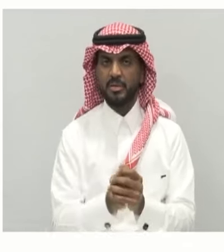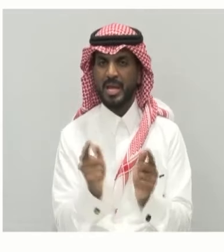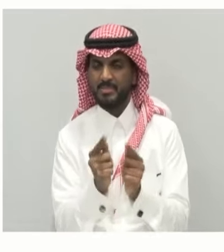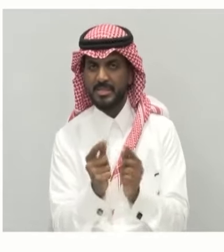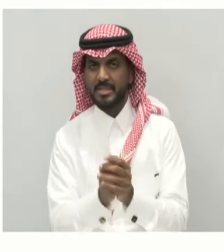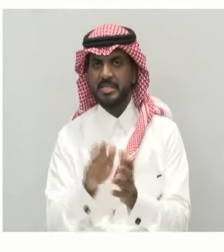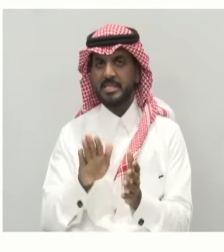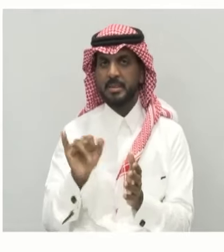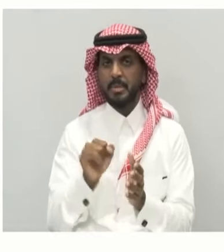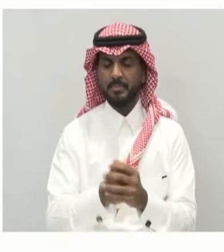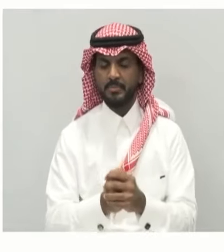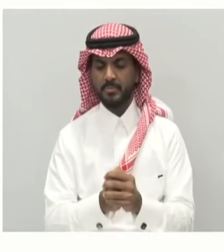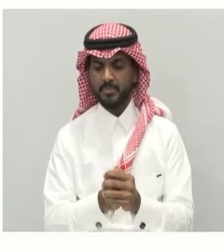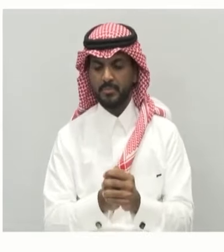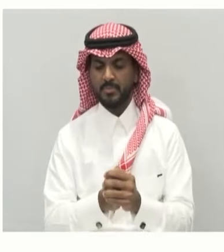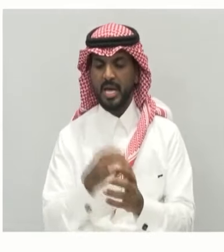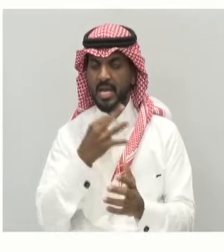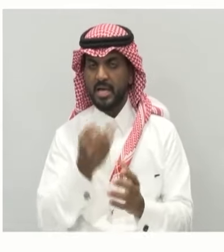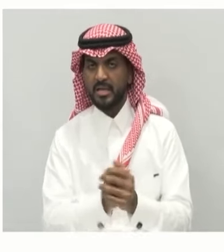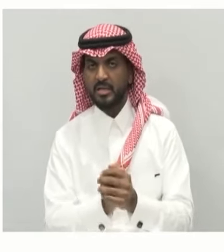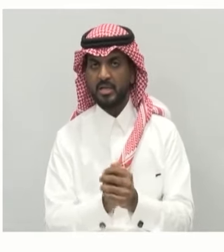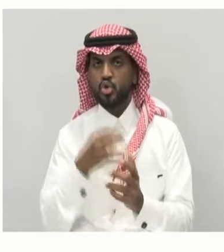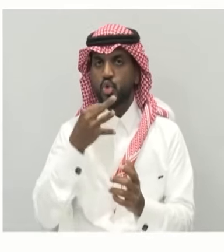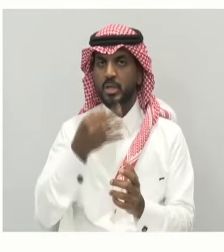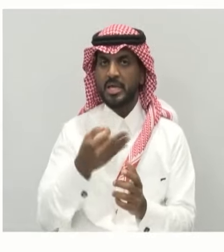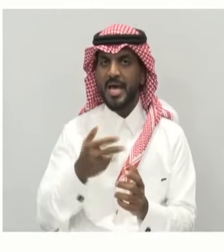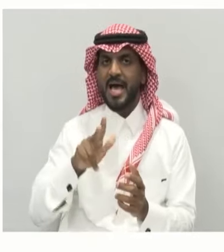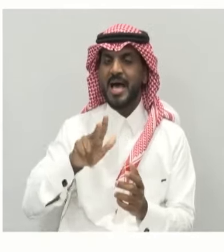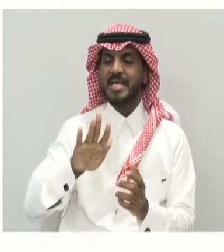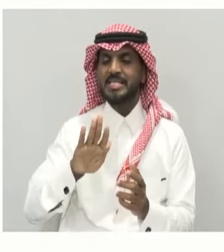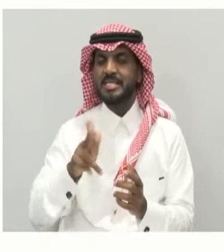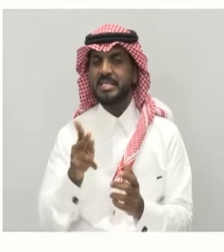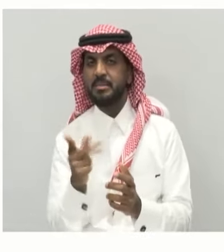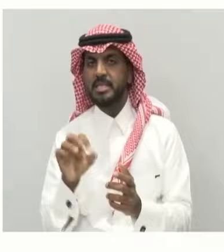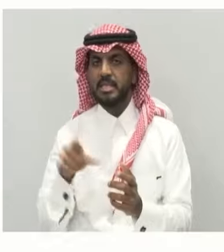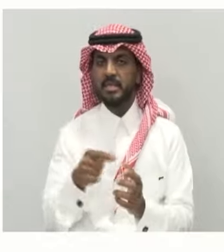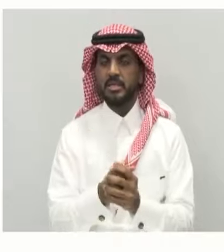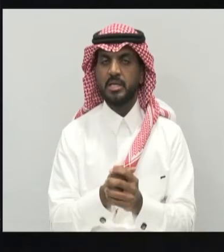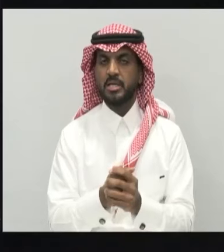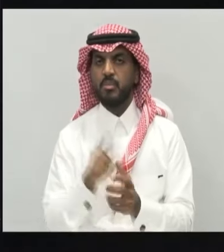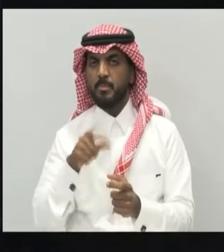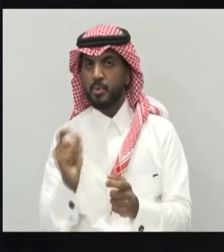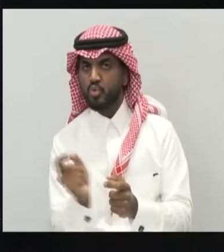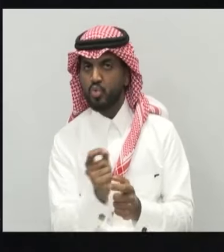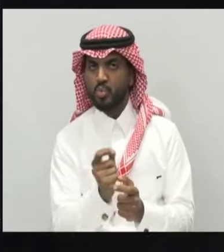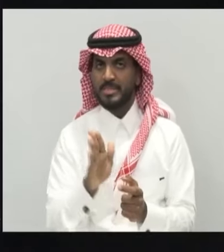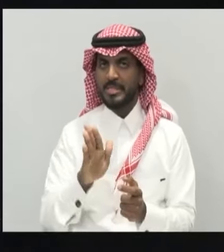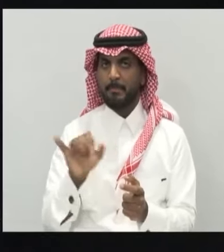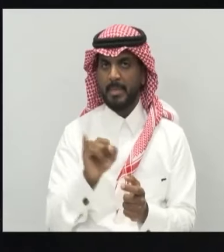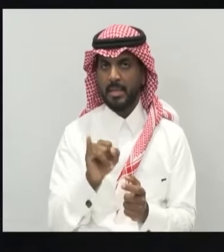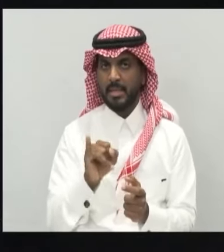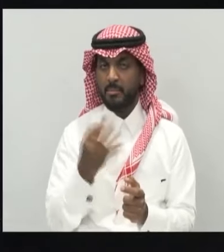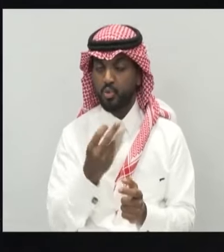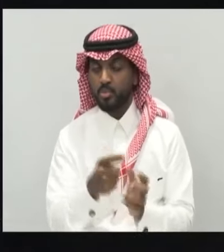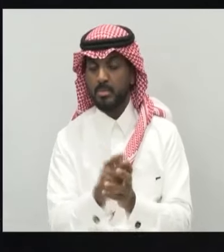بالرمز س م ولكن عند قراءته ونطقه نقراه سنتيمتر حتى حتى لو كان مكتوب بماذا